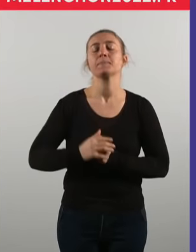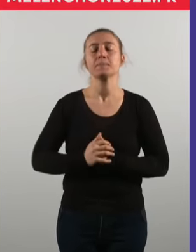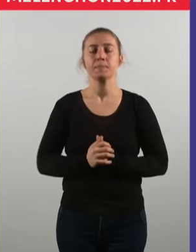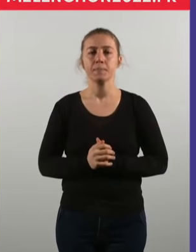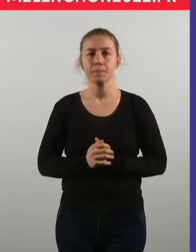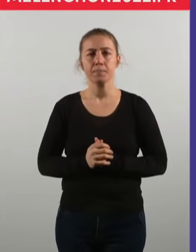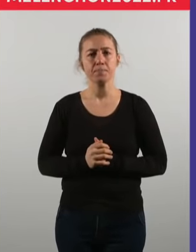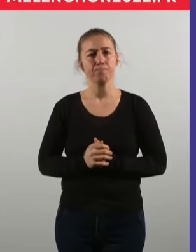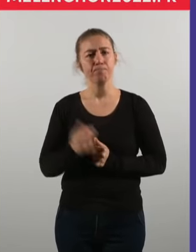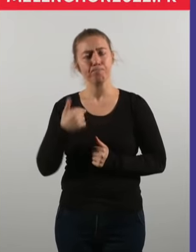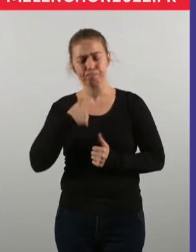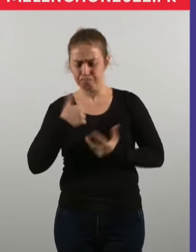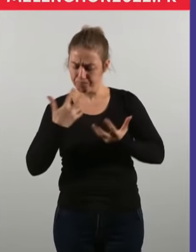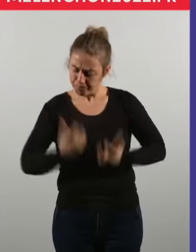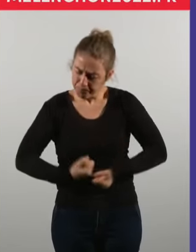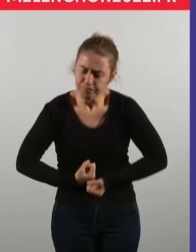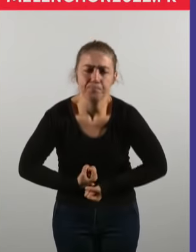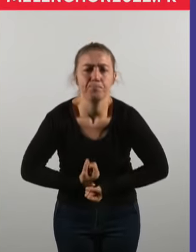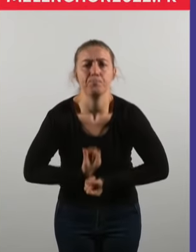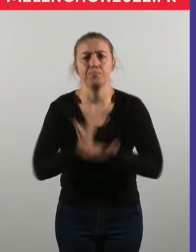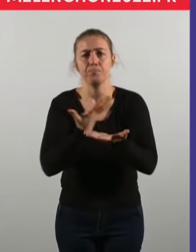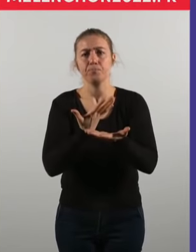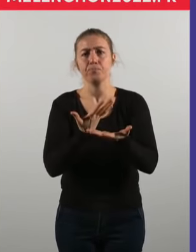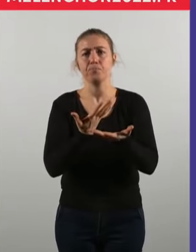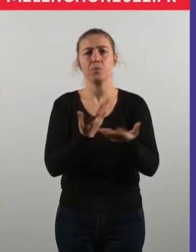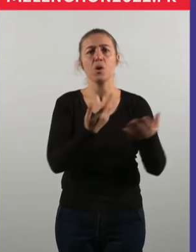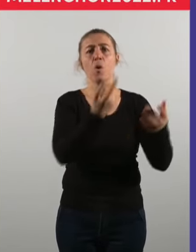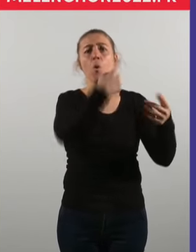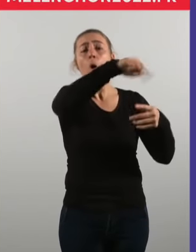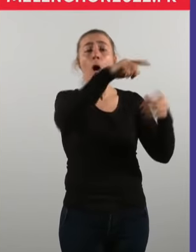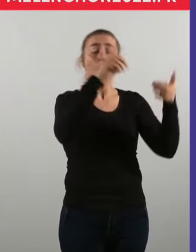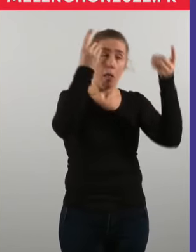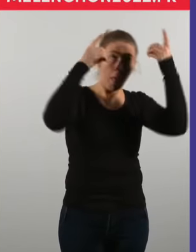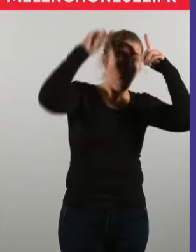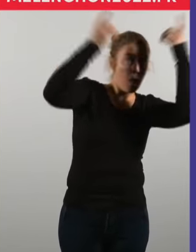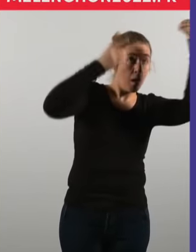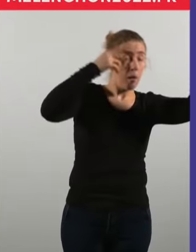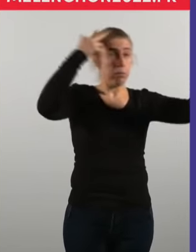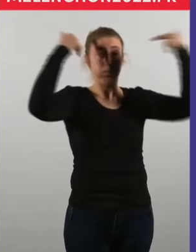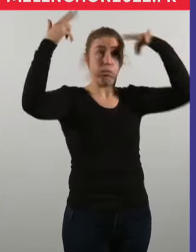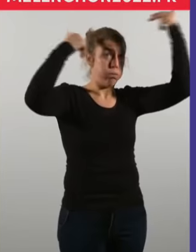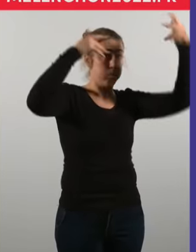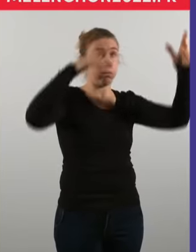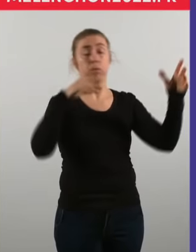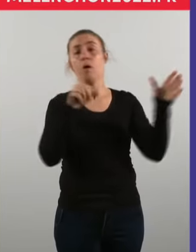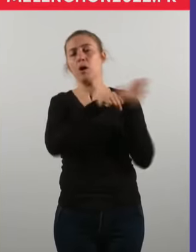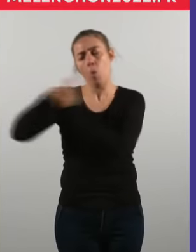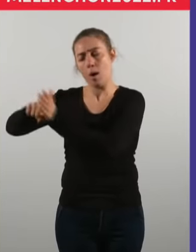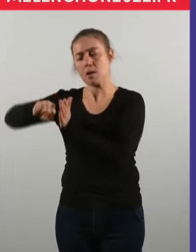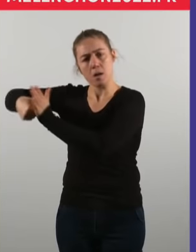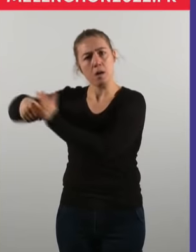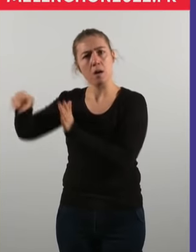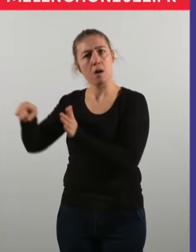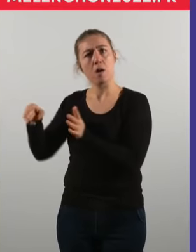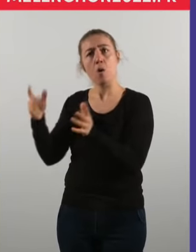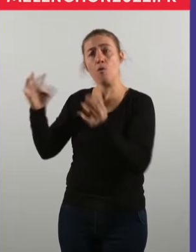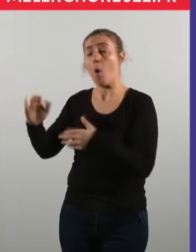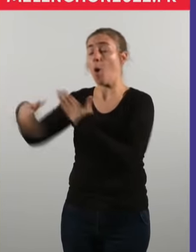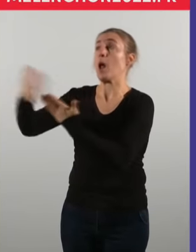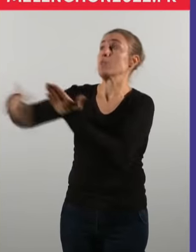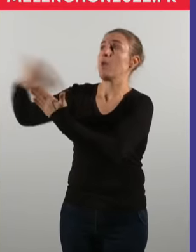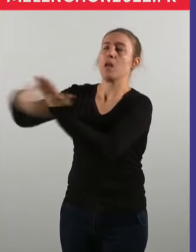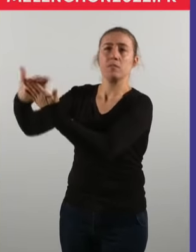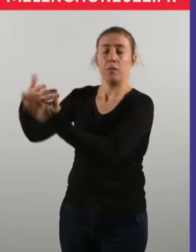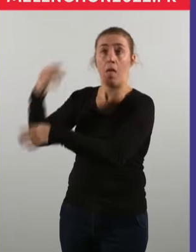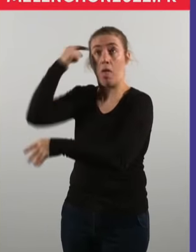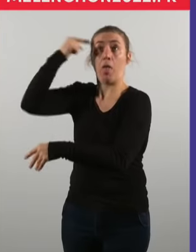Je viens dire, face au délire et au fantasme de l'extrême droite, des obsédés du grand remplacement,